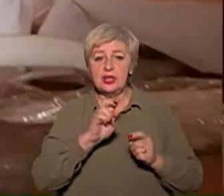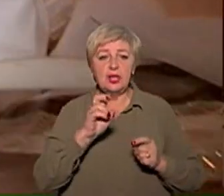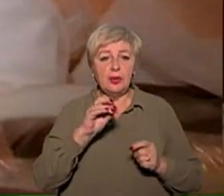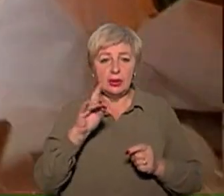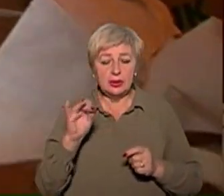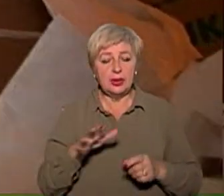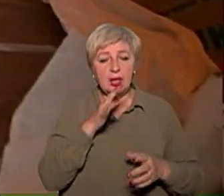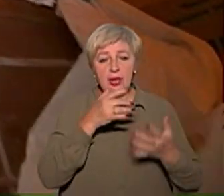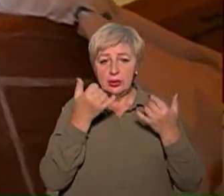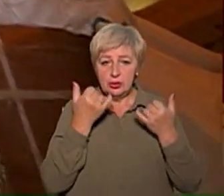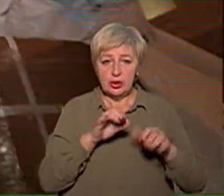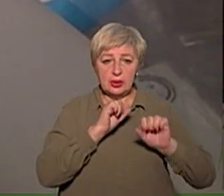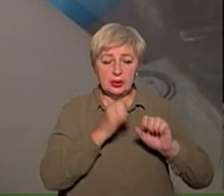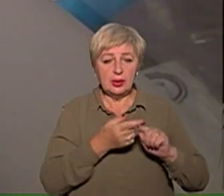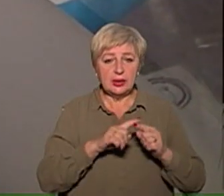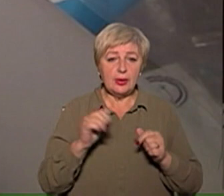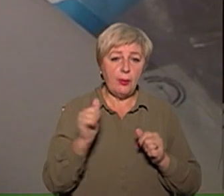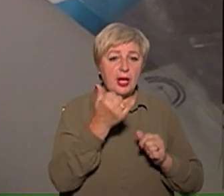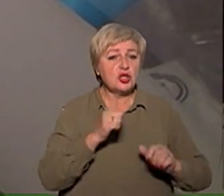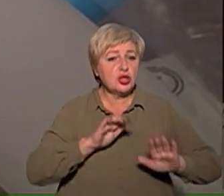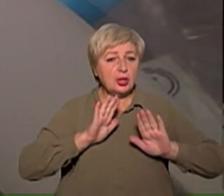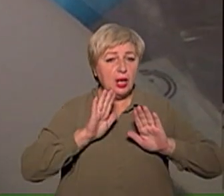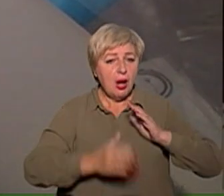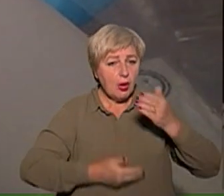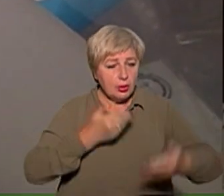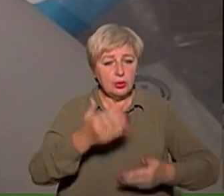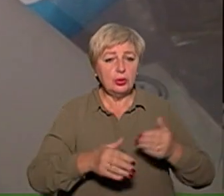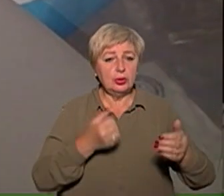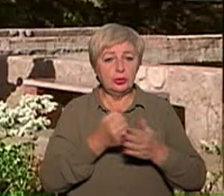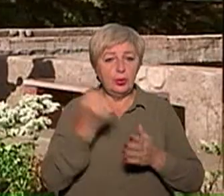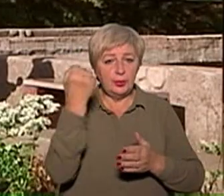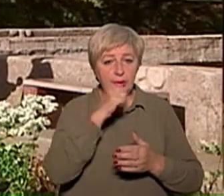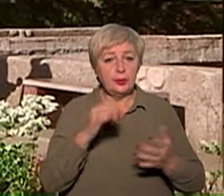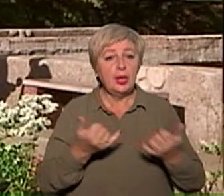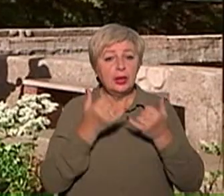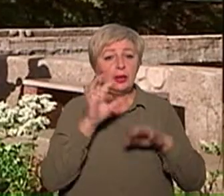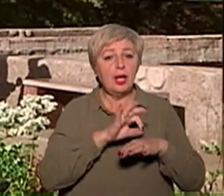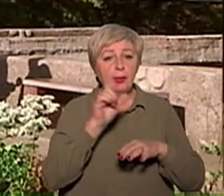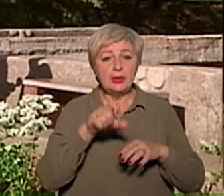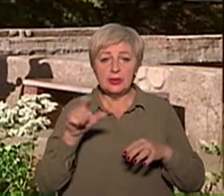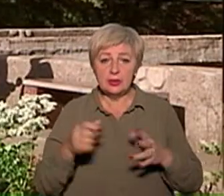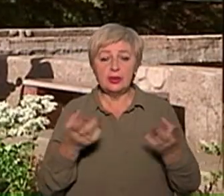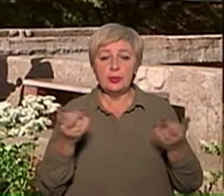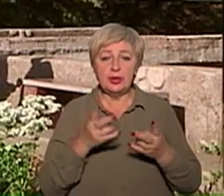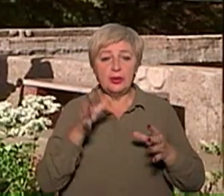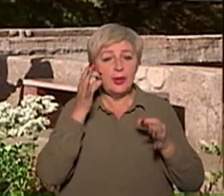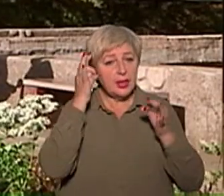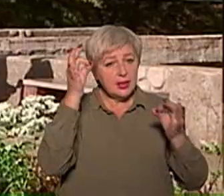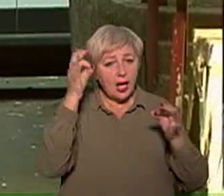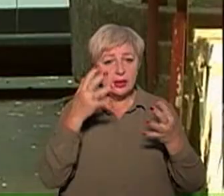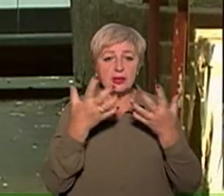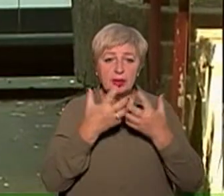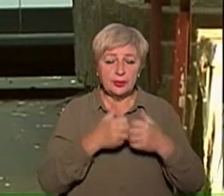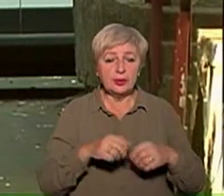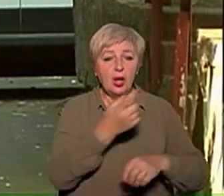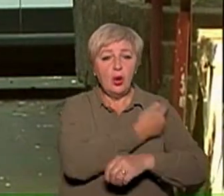Найсучасніший захист – це перший крок до перемоги над вірусом, кажуть медики. Але для пацієнтів потрібна і якісна апаратура. У